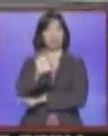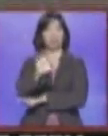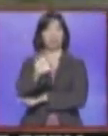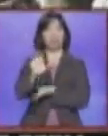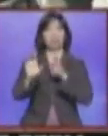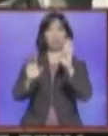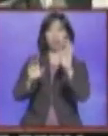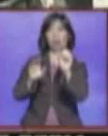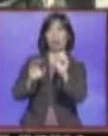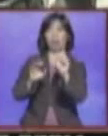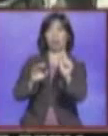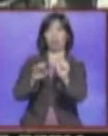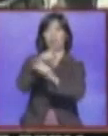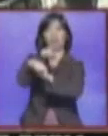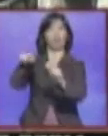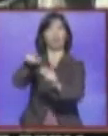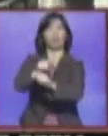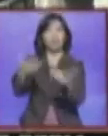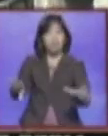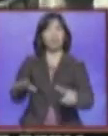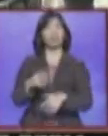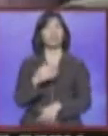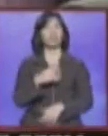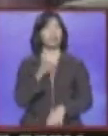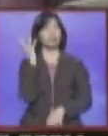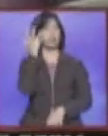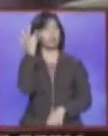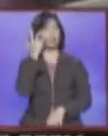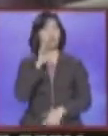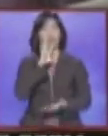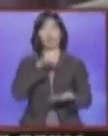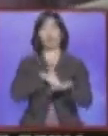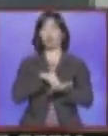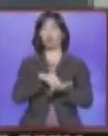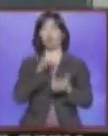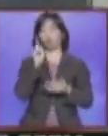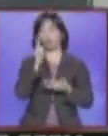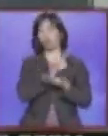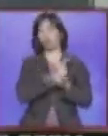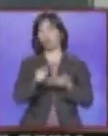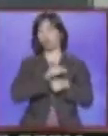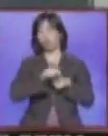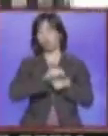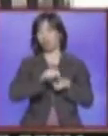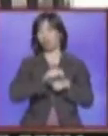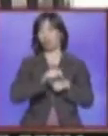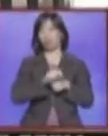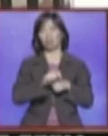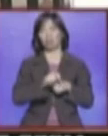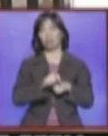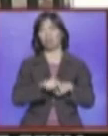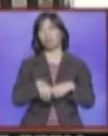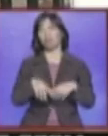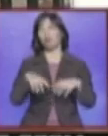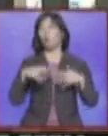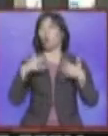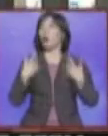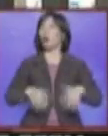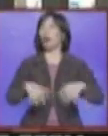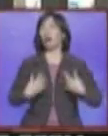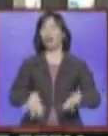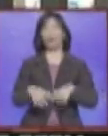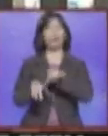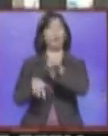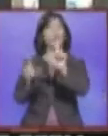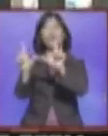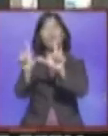na. Mahigit 4,000 ang bayad para sa isang linggong training. Hindi raw nila inakalang walang lisensya ang PSTC